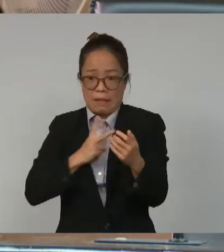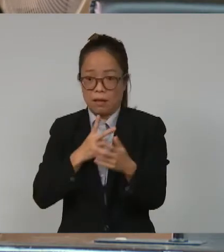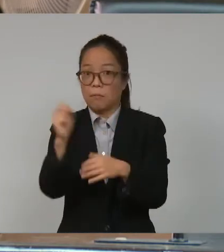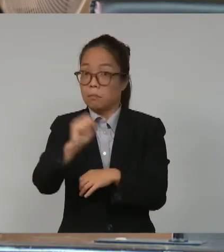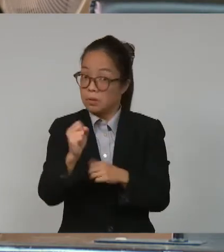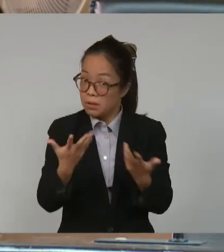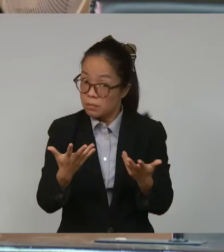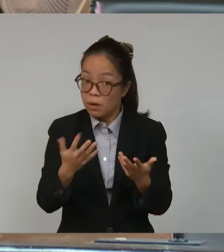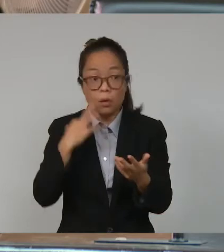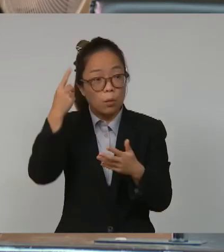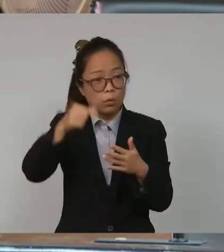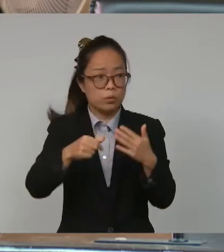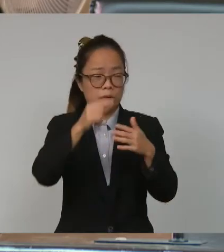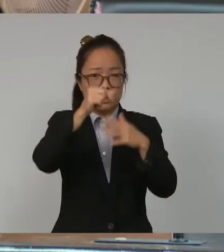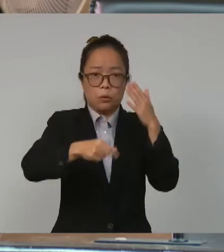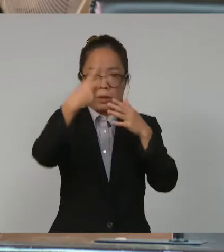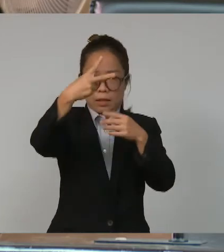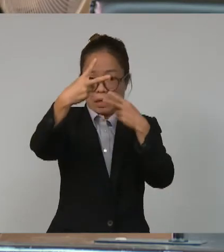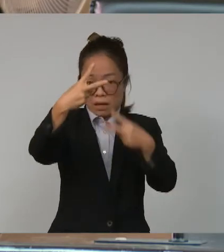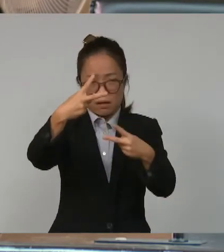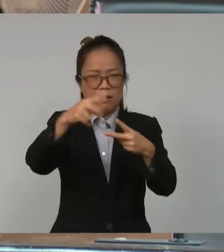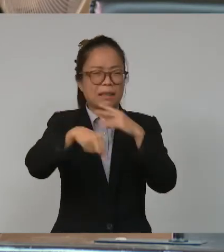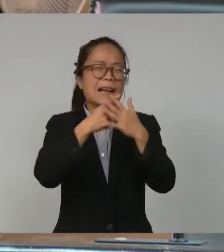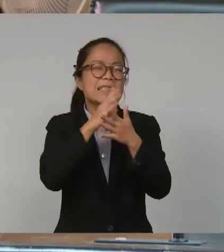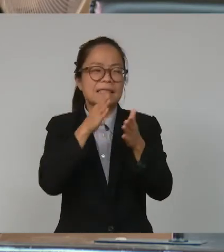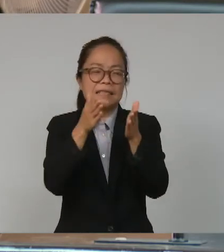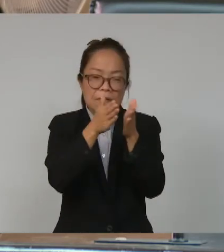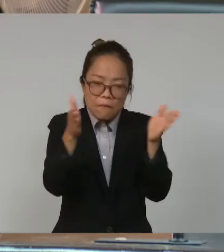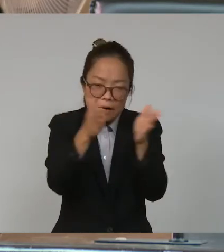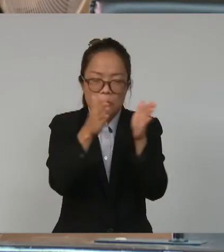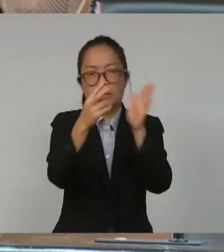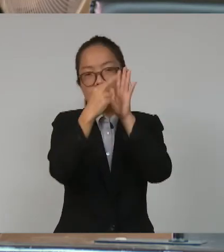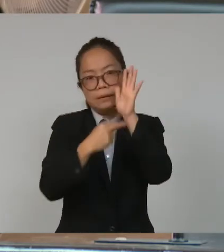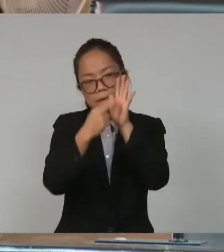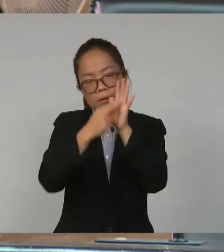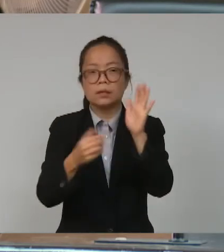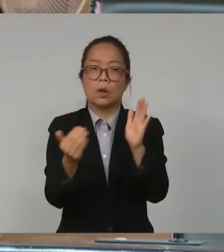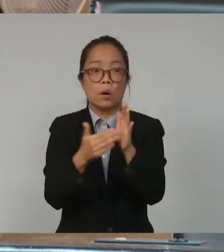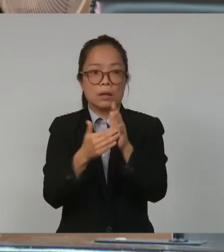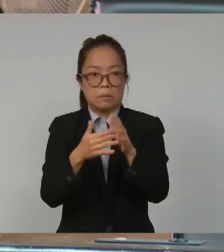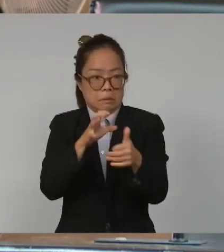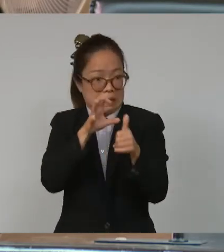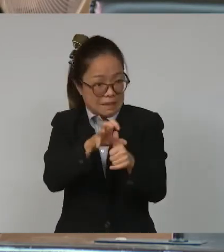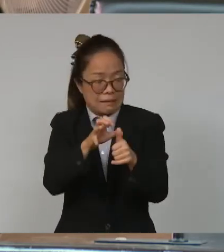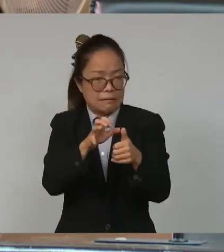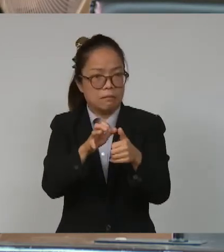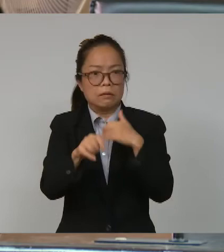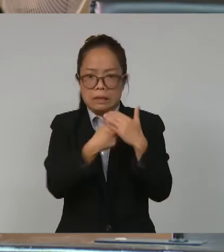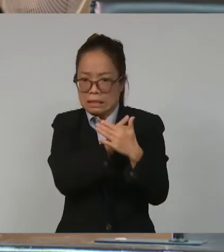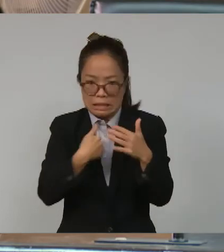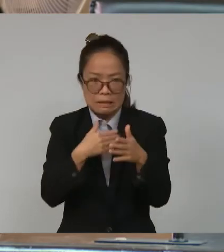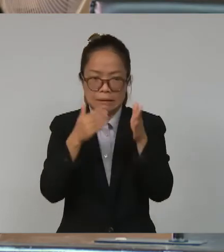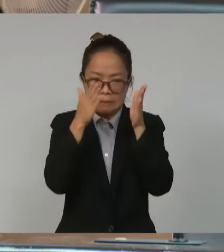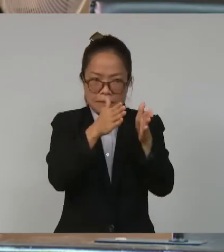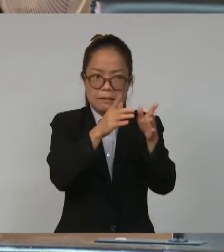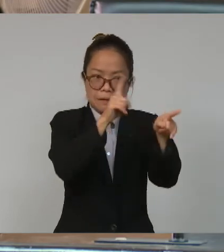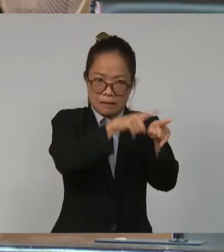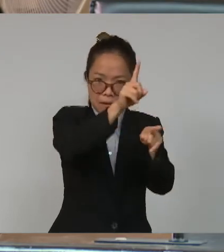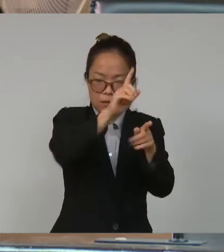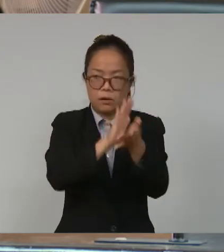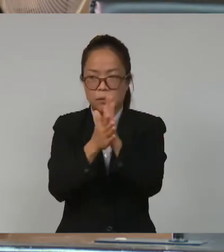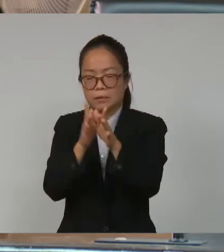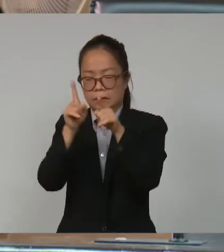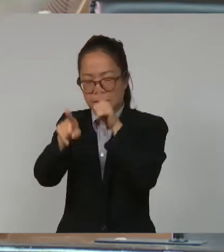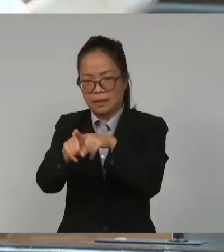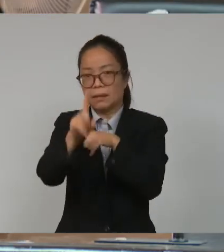个人一向都认为呢，2条2项呢，它只是一个范围的说明而已， 它并不是说呢，我就是要限制呢我的提案里